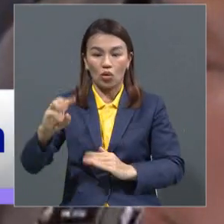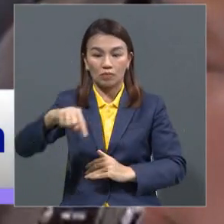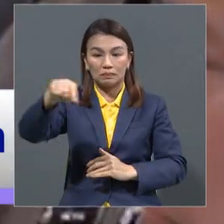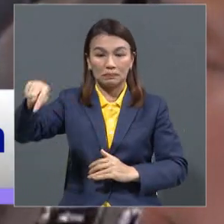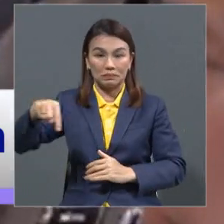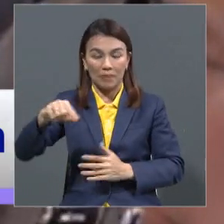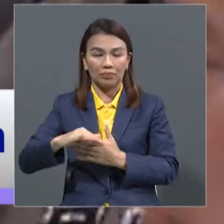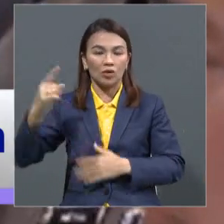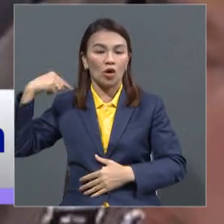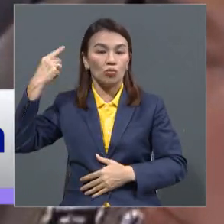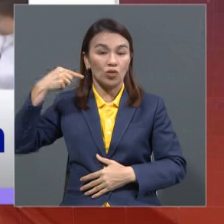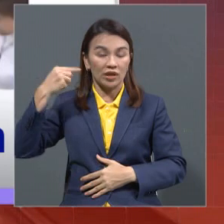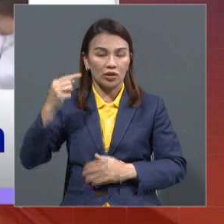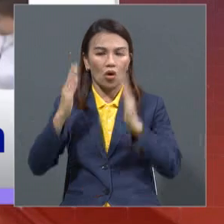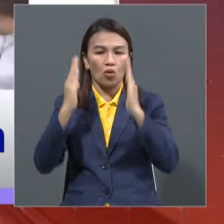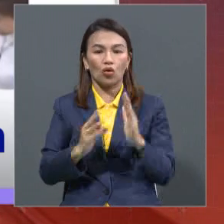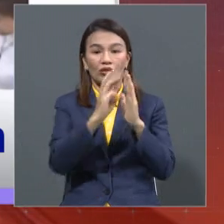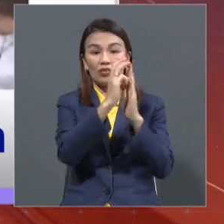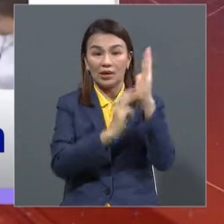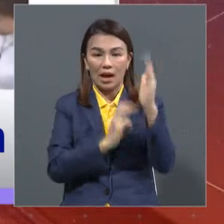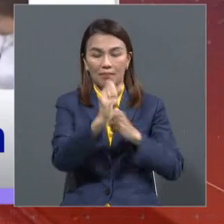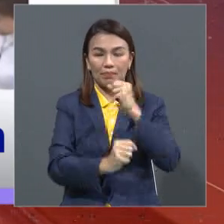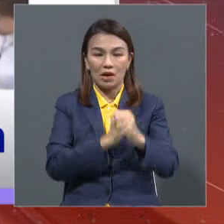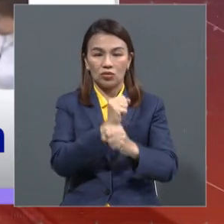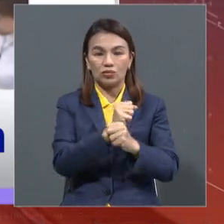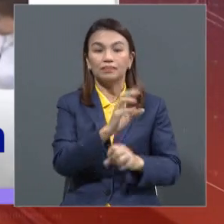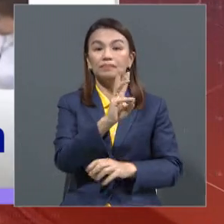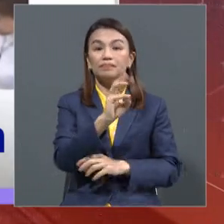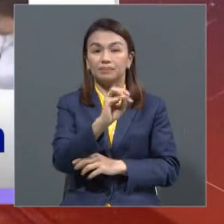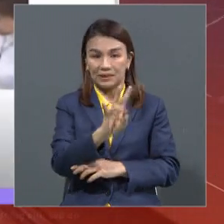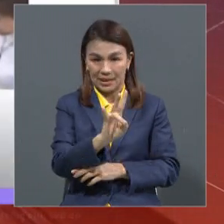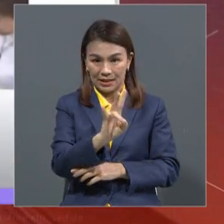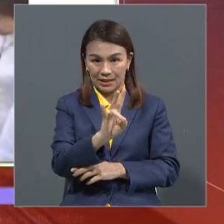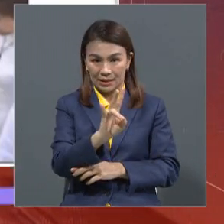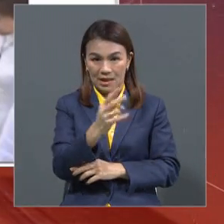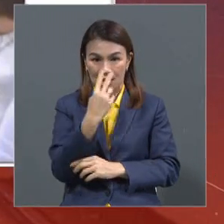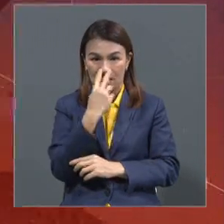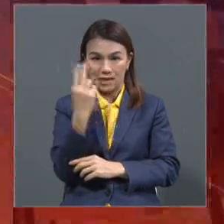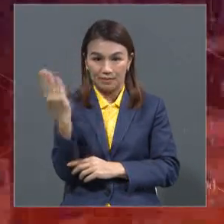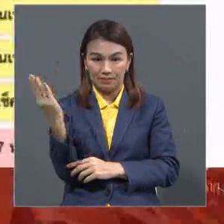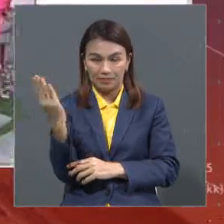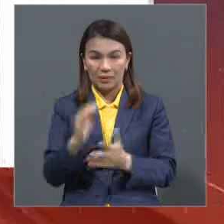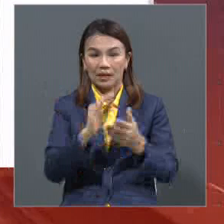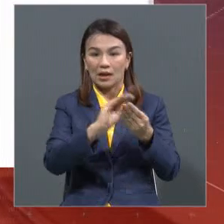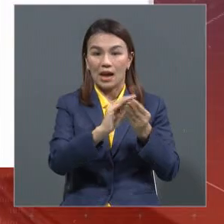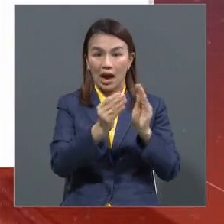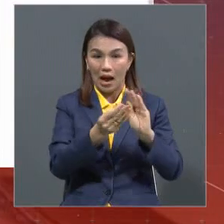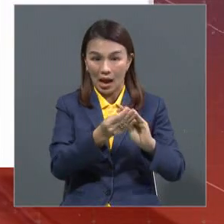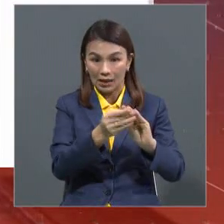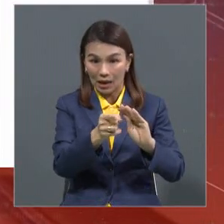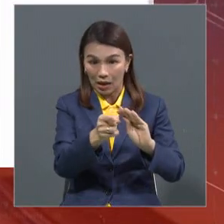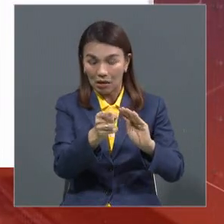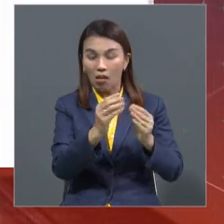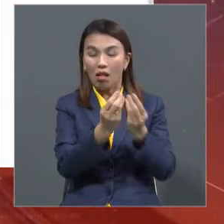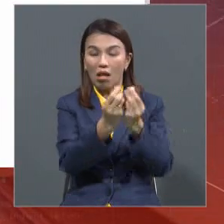โดยมีหญิงสัญชาติเวียดนามอายุ 47ปีอันนี้คือทางตำรวจเนี่ยเขาจะขึ้นแผนผังเป็นเป็นหมายเลขนะหญิงสัญชาติเวียดนามอายุ